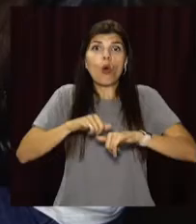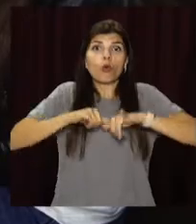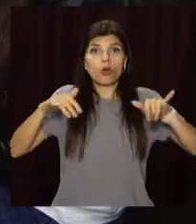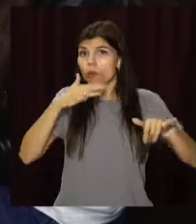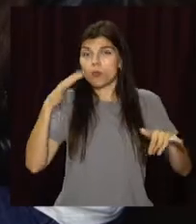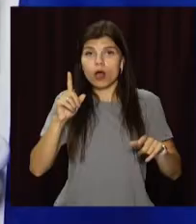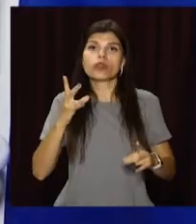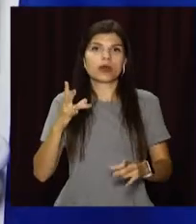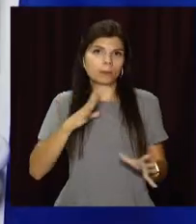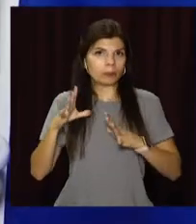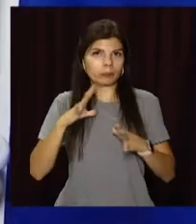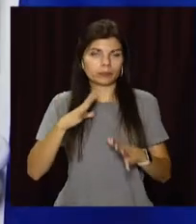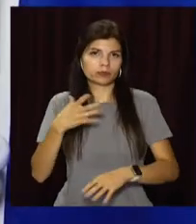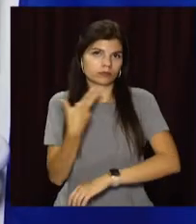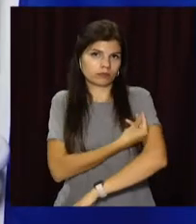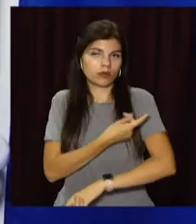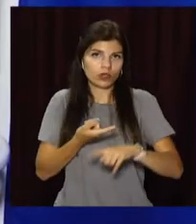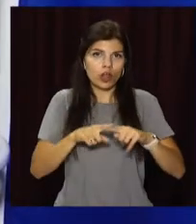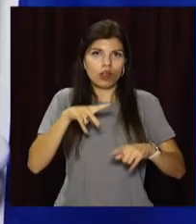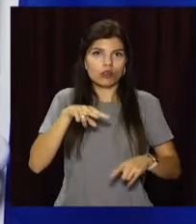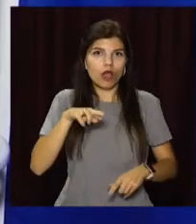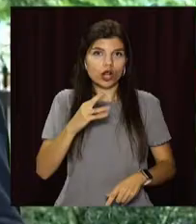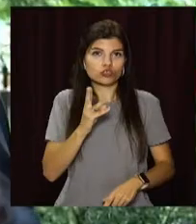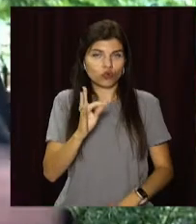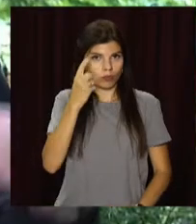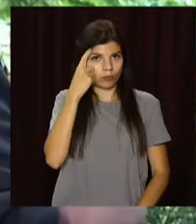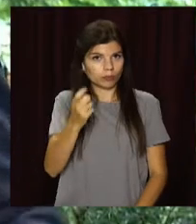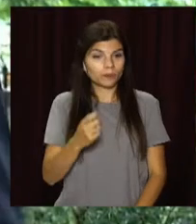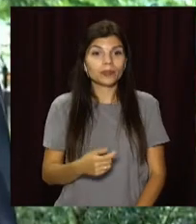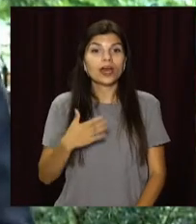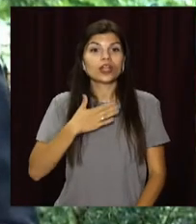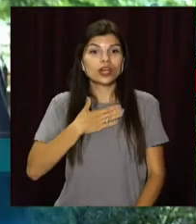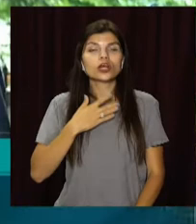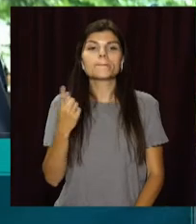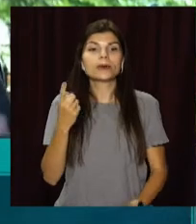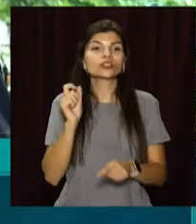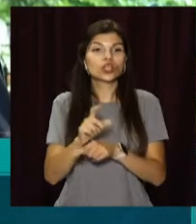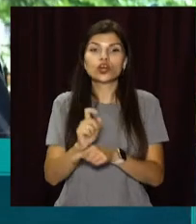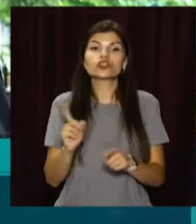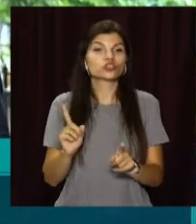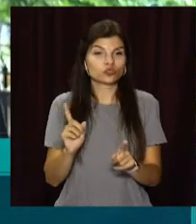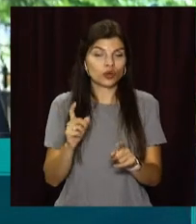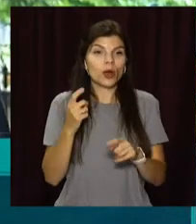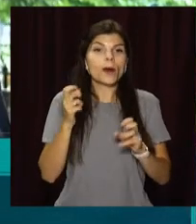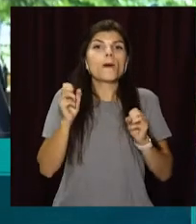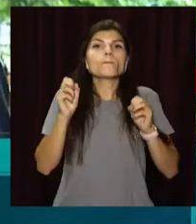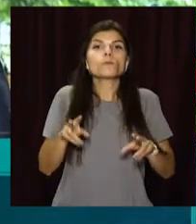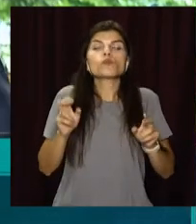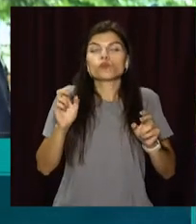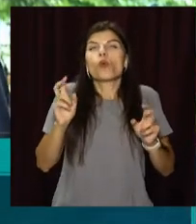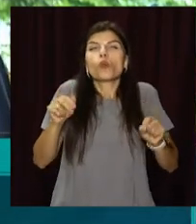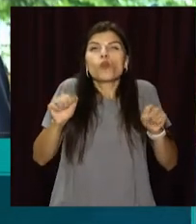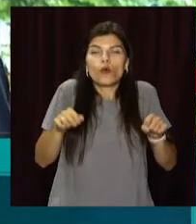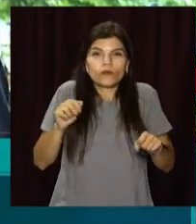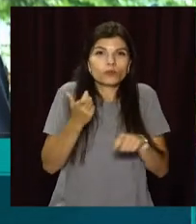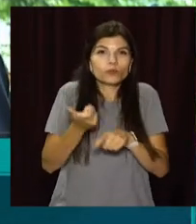варто імунізуватися, підкреслив Ляшко. Наша перша стратегічна задача – якомога більше вакцинувати